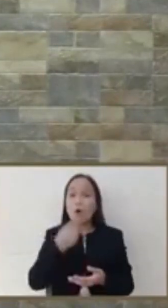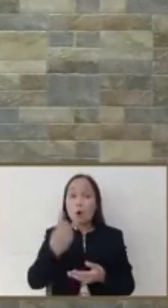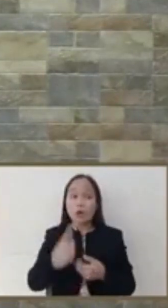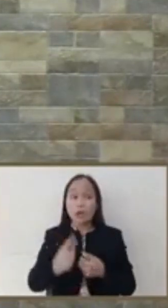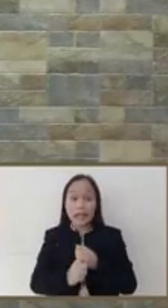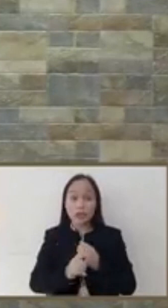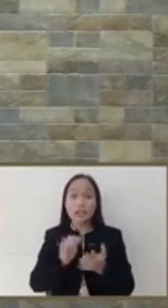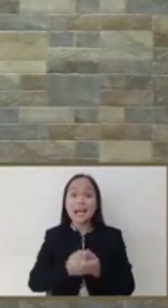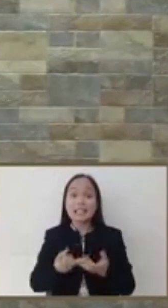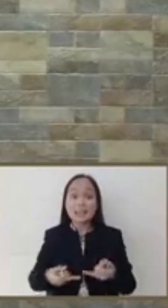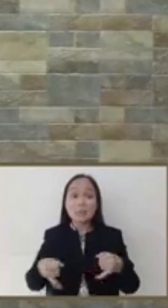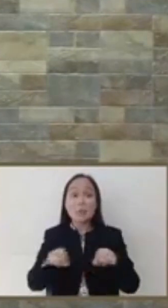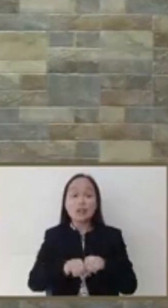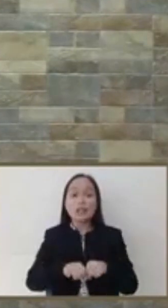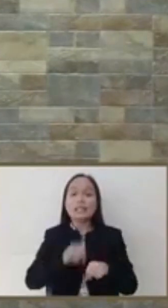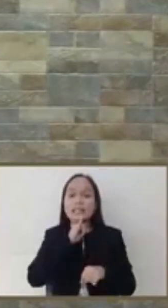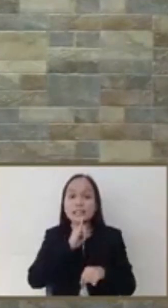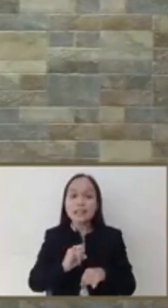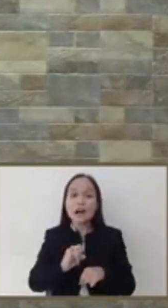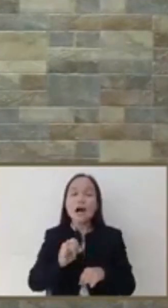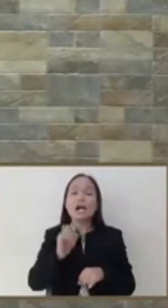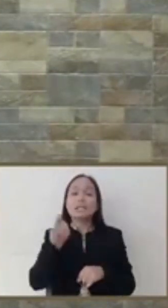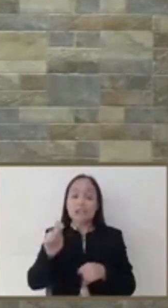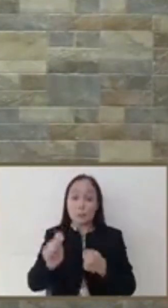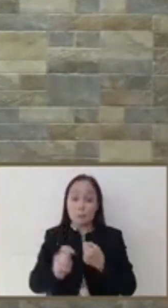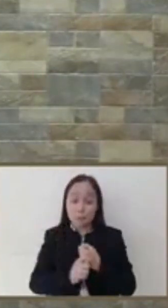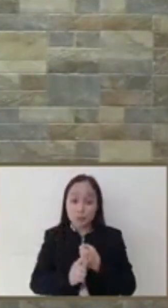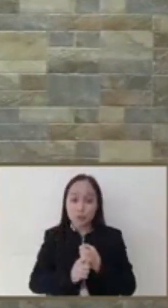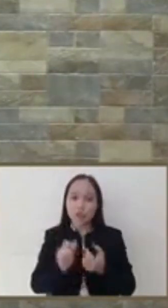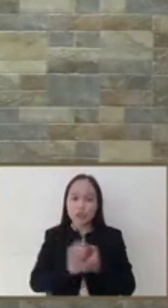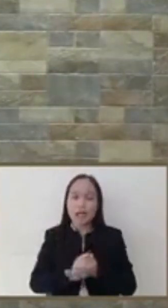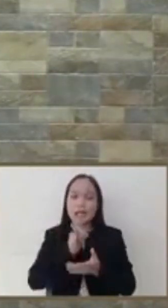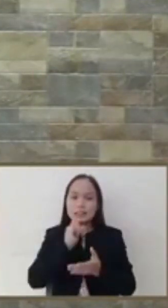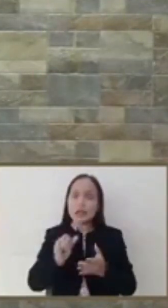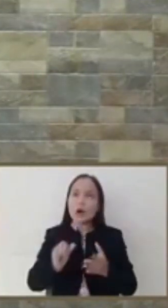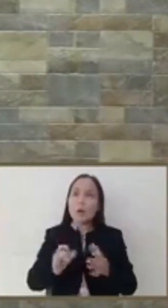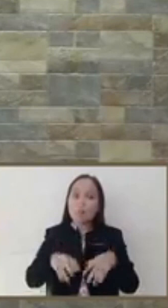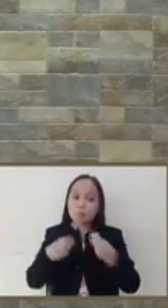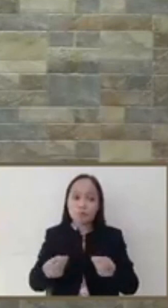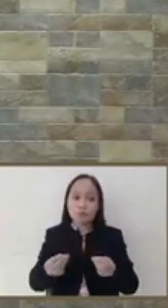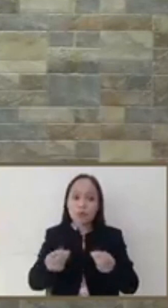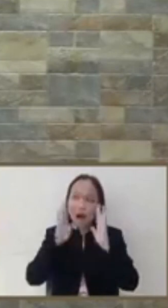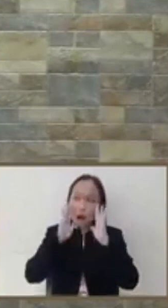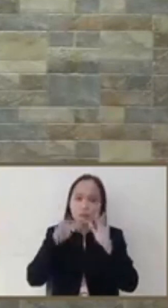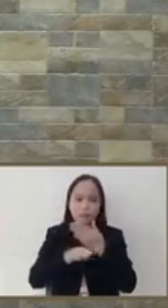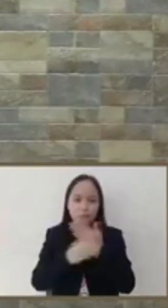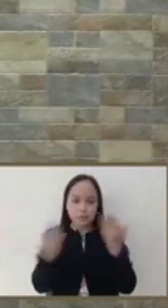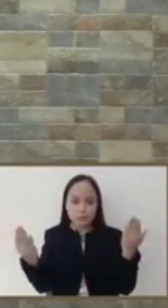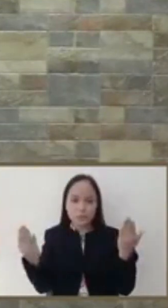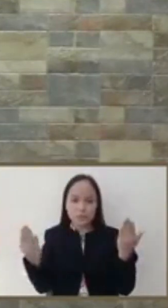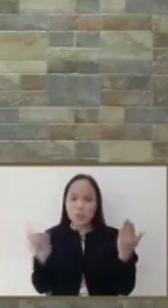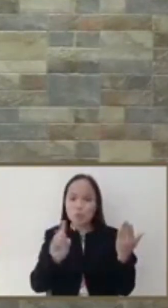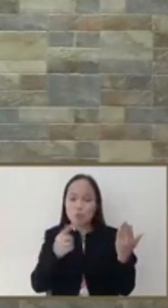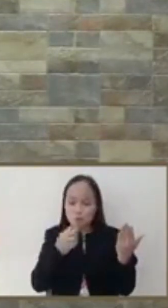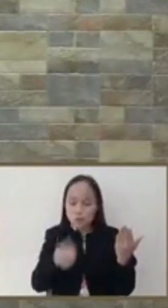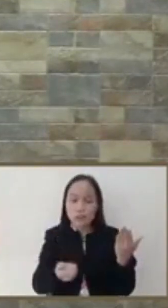matters is the treasure laid up in heaven. See, kaya sabi ng Panginoon, lay